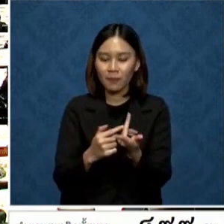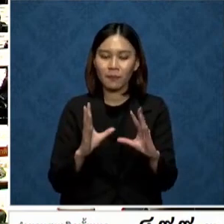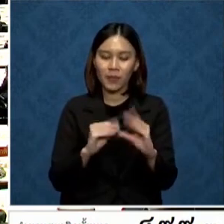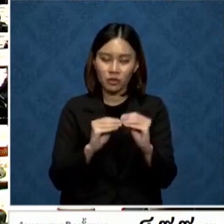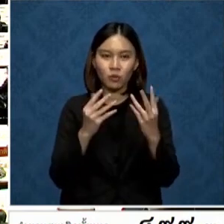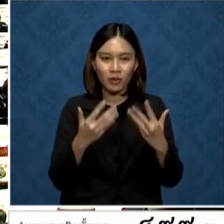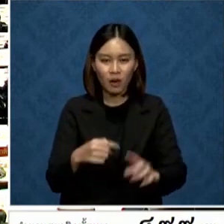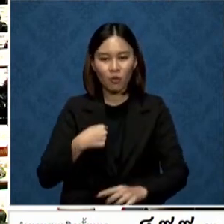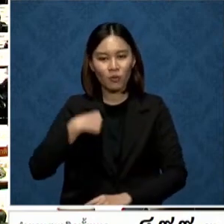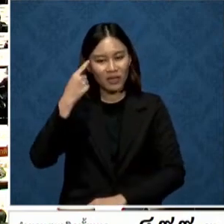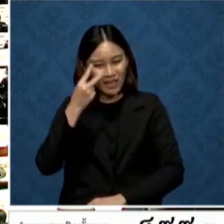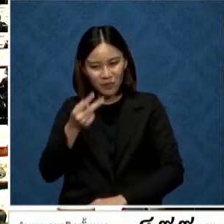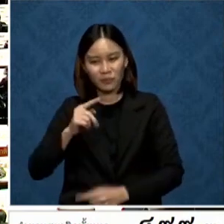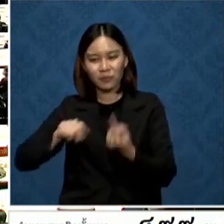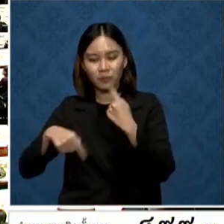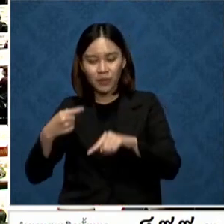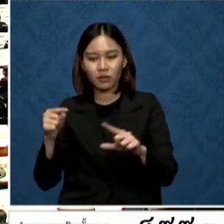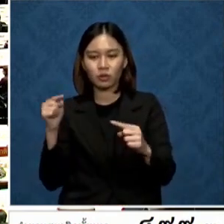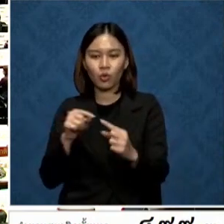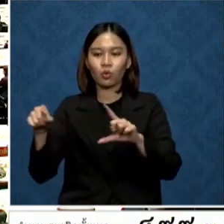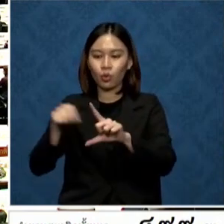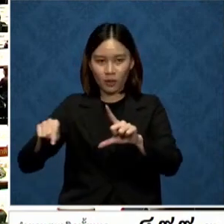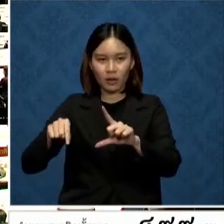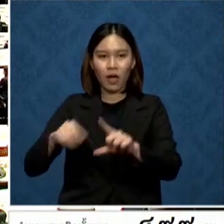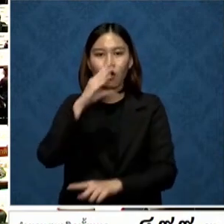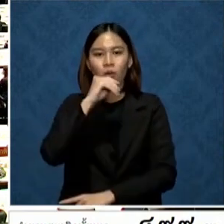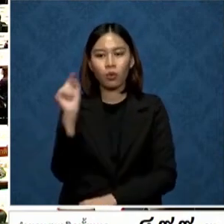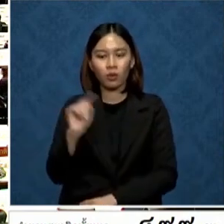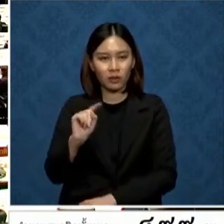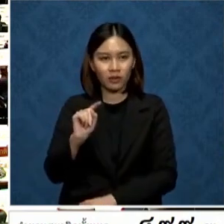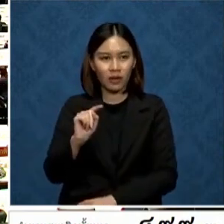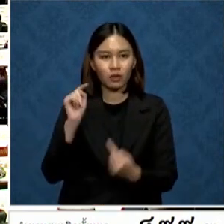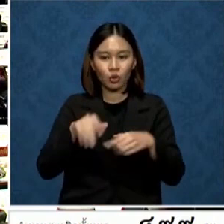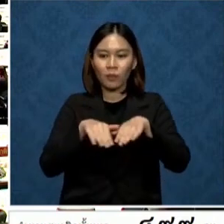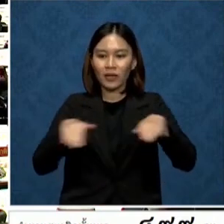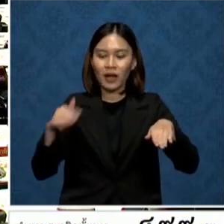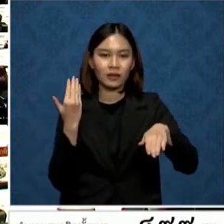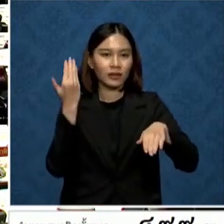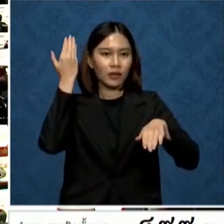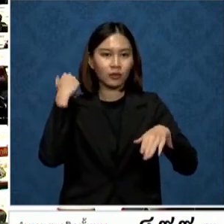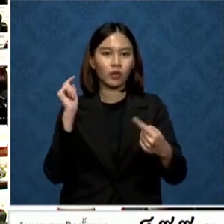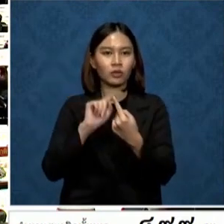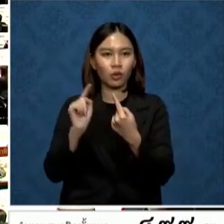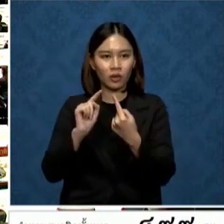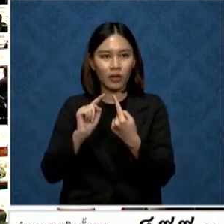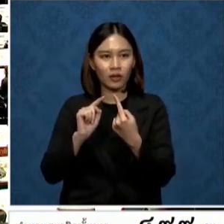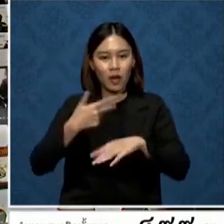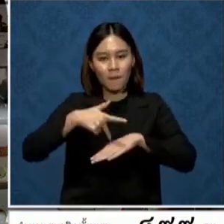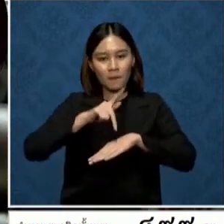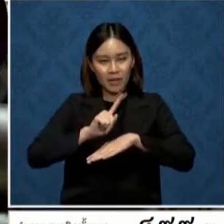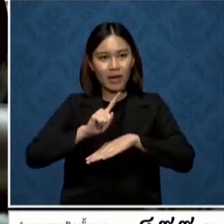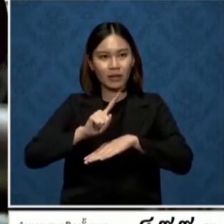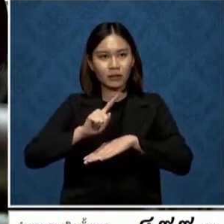แล้วแล้วผมเห็นเพื่อนสมาชิกจากทางพรรคเก้าไกได้กล่าวถึงบรรทัดฐานในอดีตนะครับของท่านอดีตประธาน